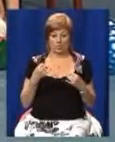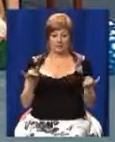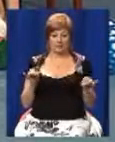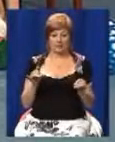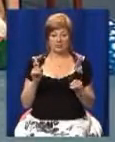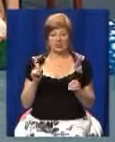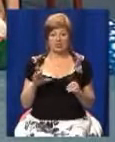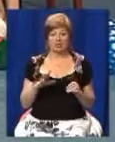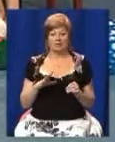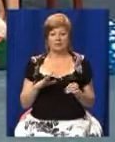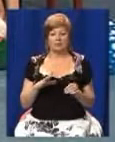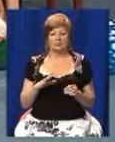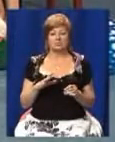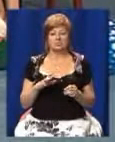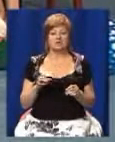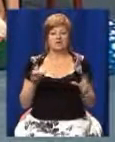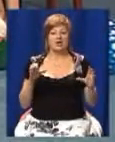Может быть, ледяным